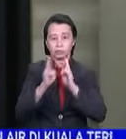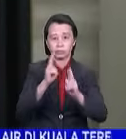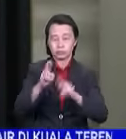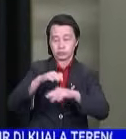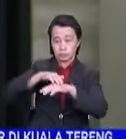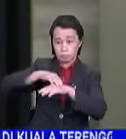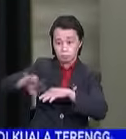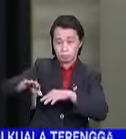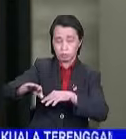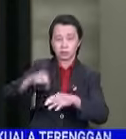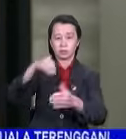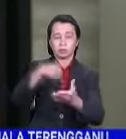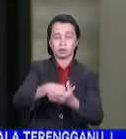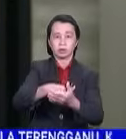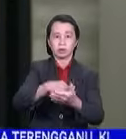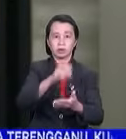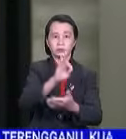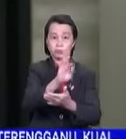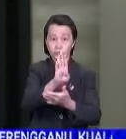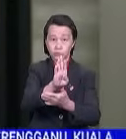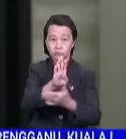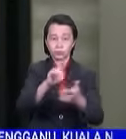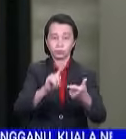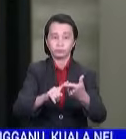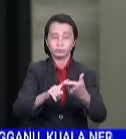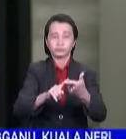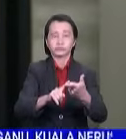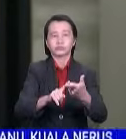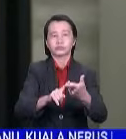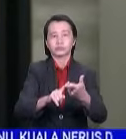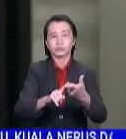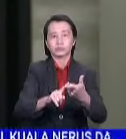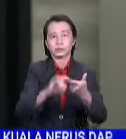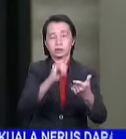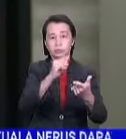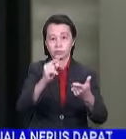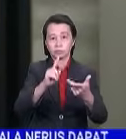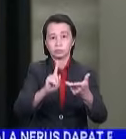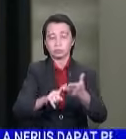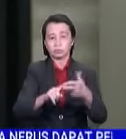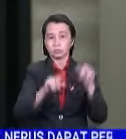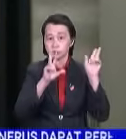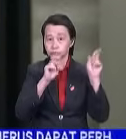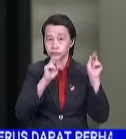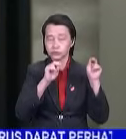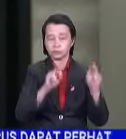menerusi hantaran di laman media sosial Facebook Instagram dan Twitter